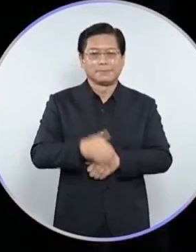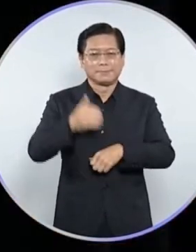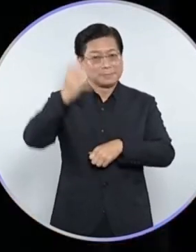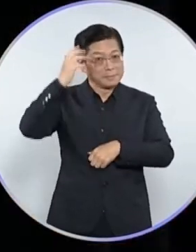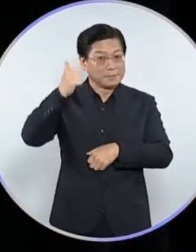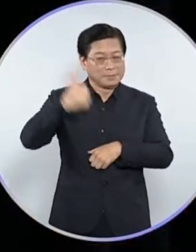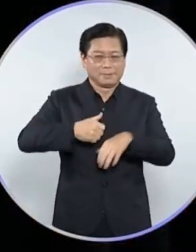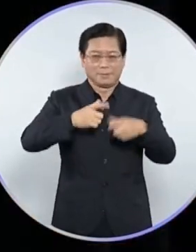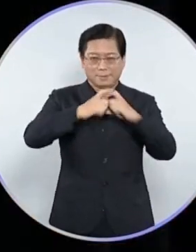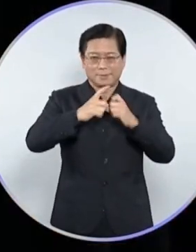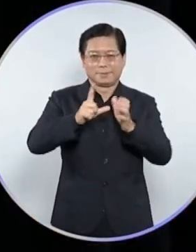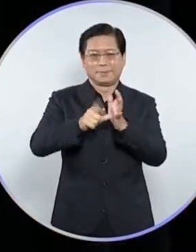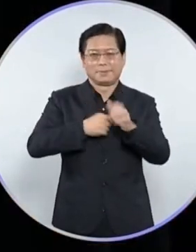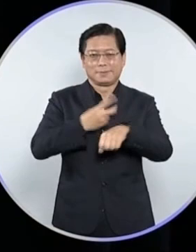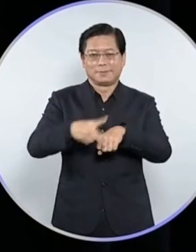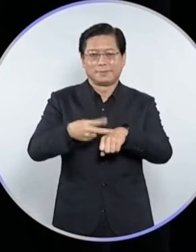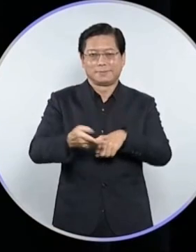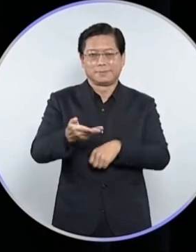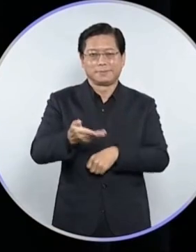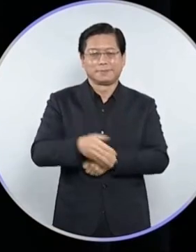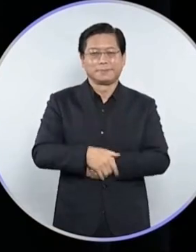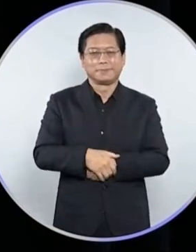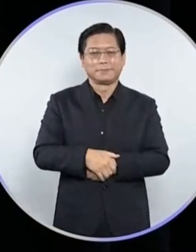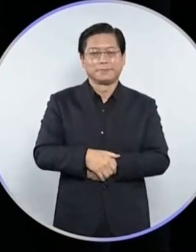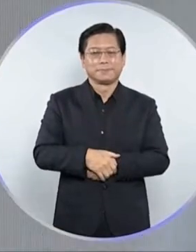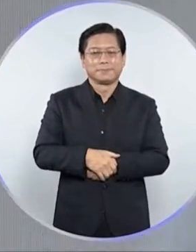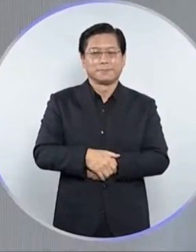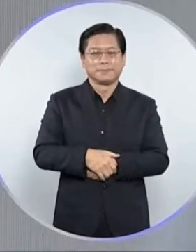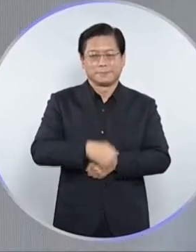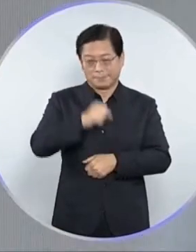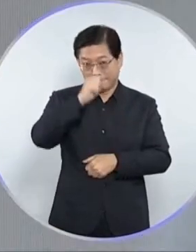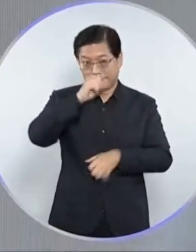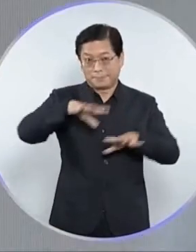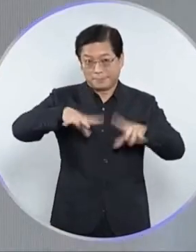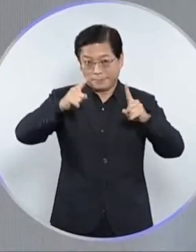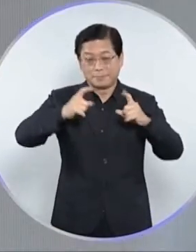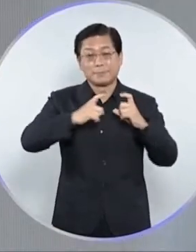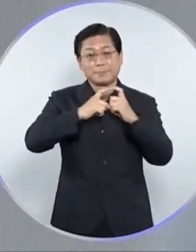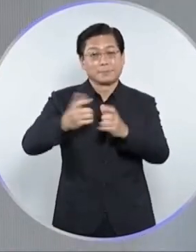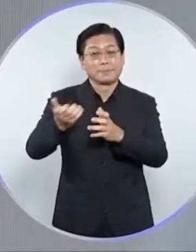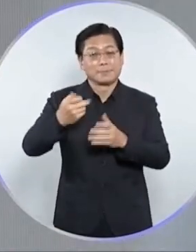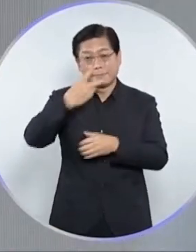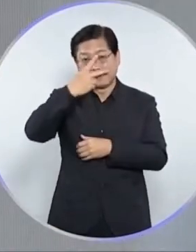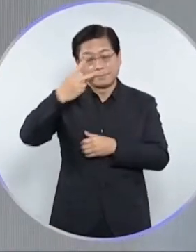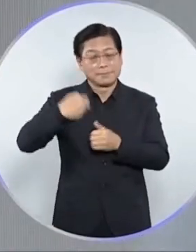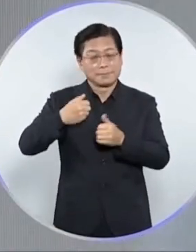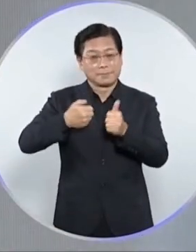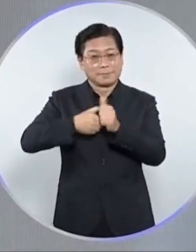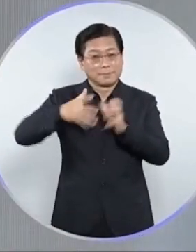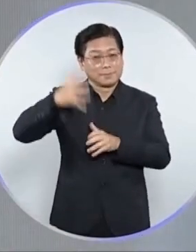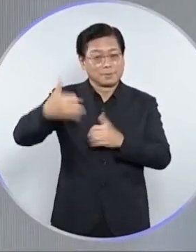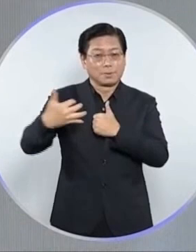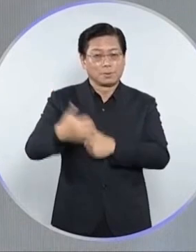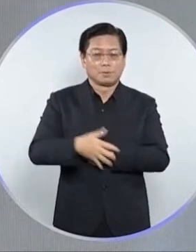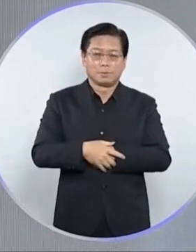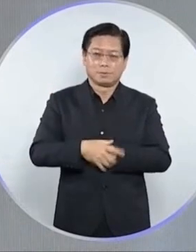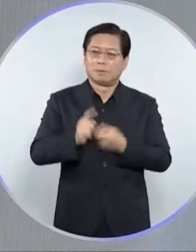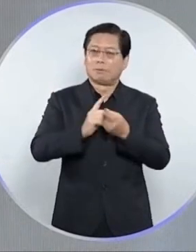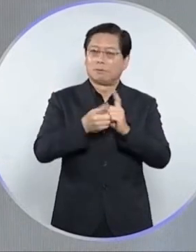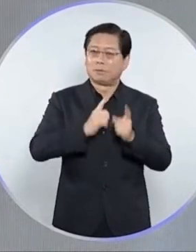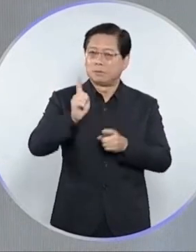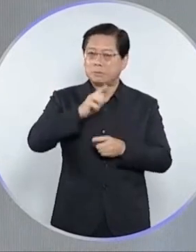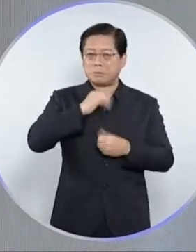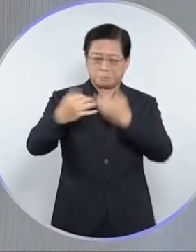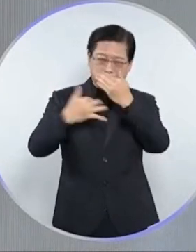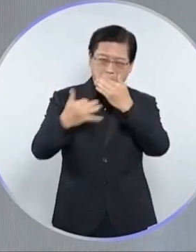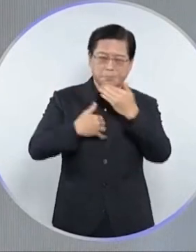文哲先回答，时间两分钟，请回答。 好，首先回应刚才戴副总统的问题，他又在示范什么叫做